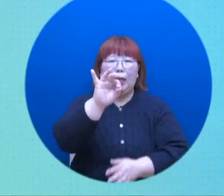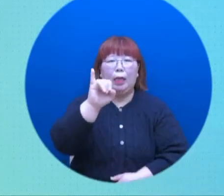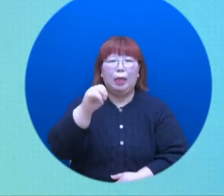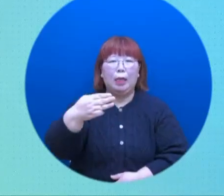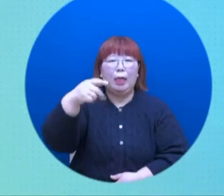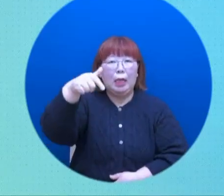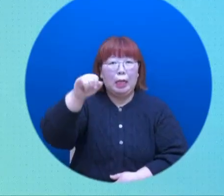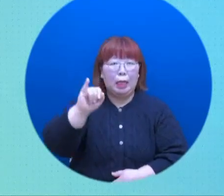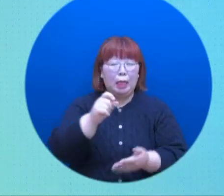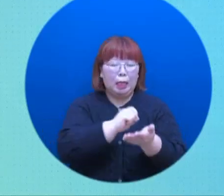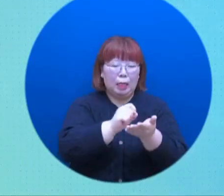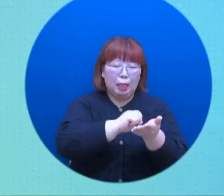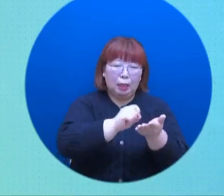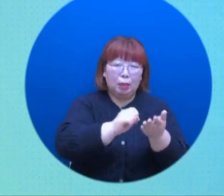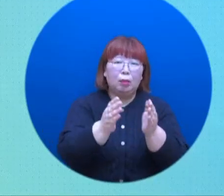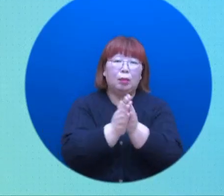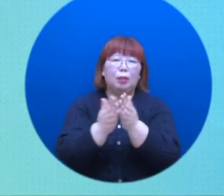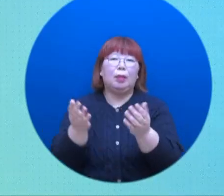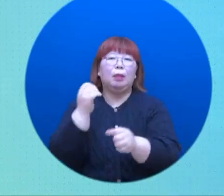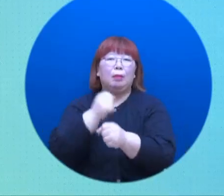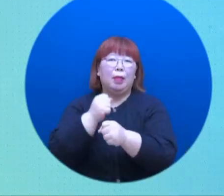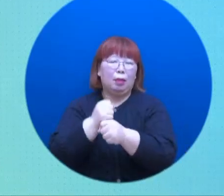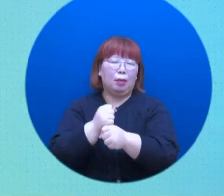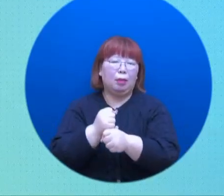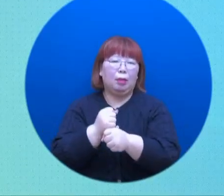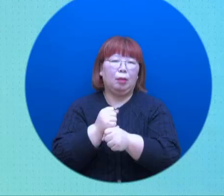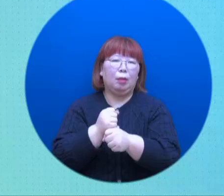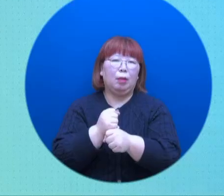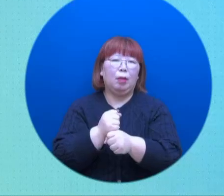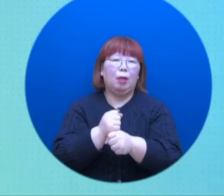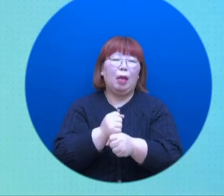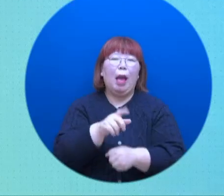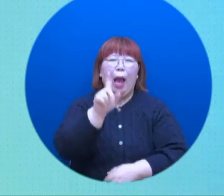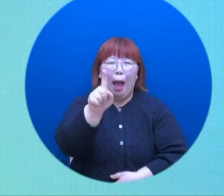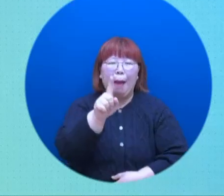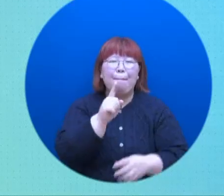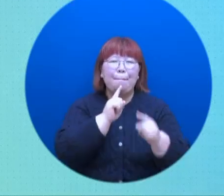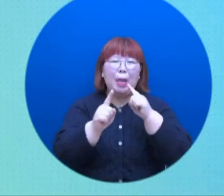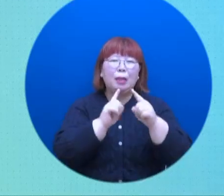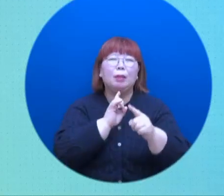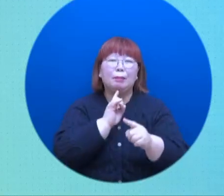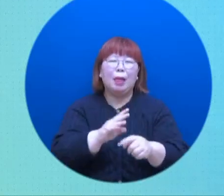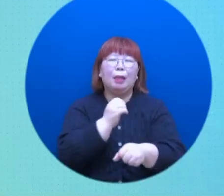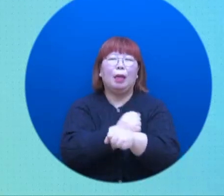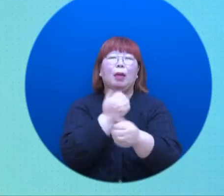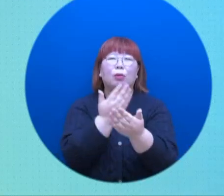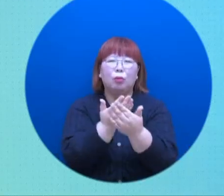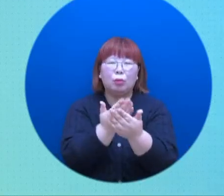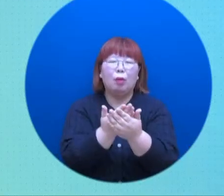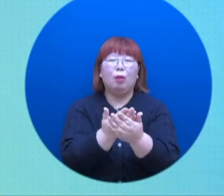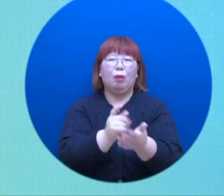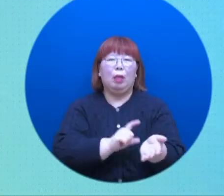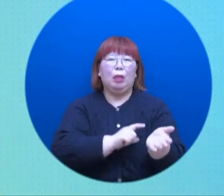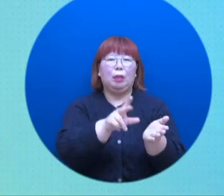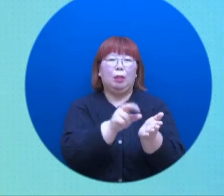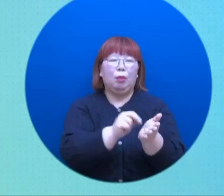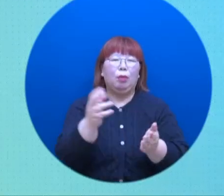일기들을 책으로 펴냈는데요. 그 책이 한 말씀만 하소서라는 책으로 출판이